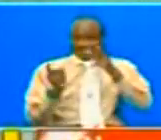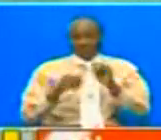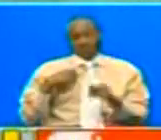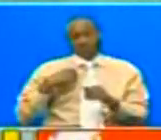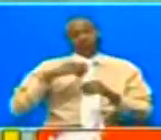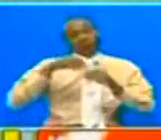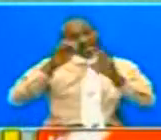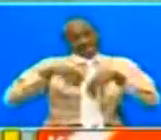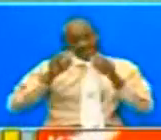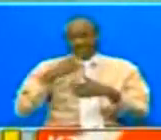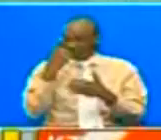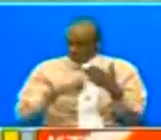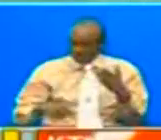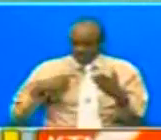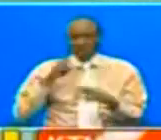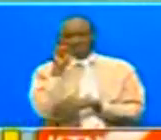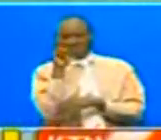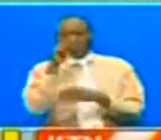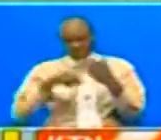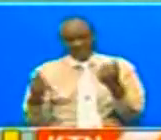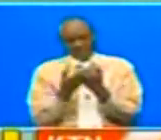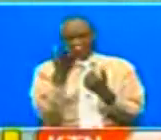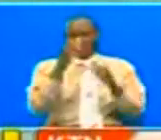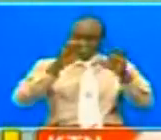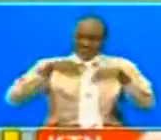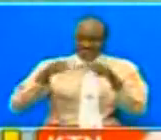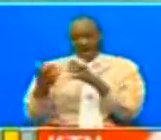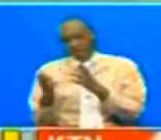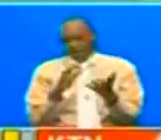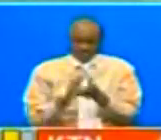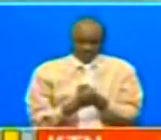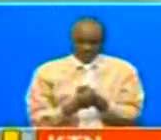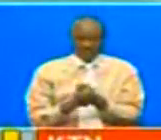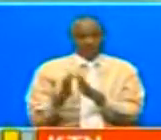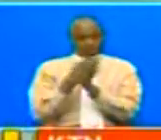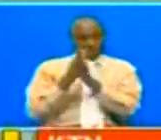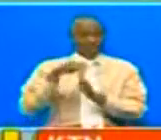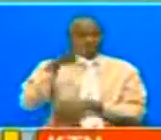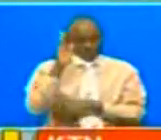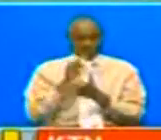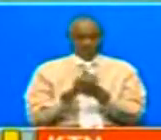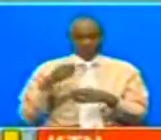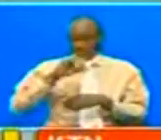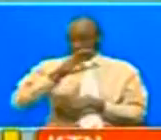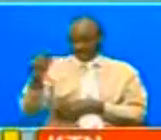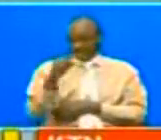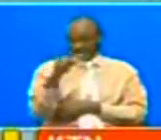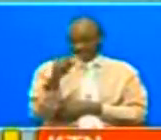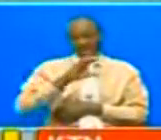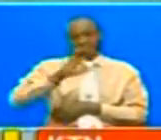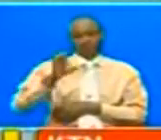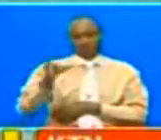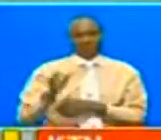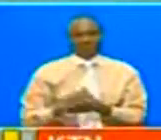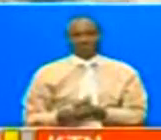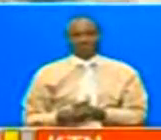Kosgey alizuru eneo hilo ili kujionea jinsi kilimo kinavyotekelezwa. Hamza Yusuf na maelezo zaidi kutoka kaunti ya Garissa.